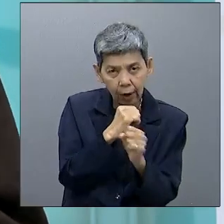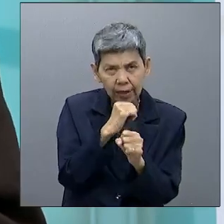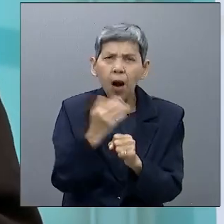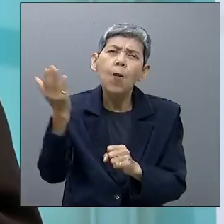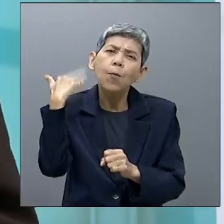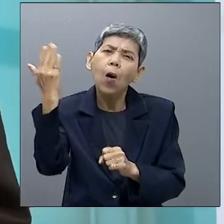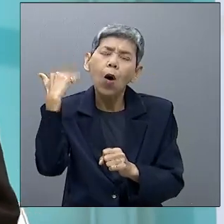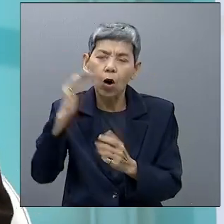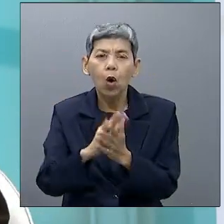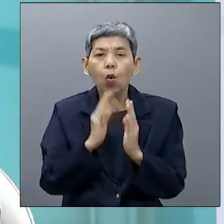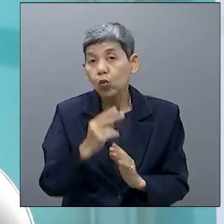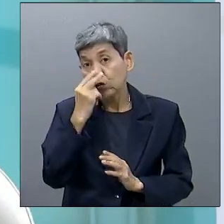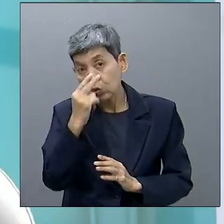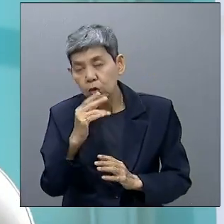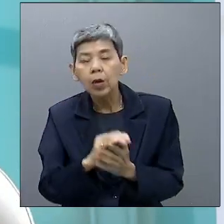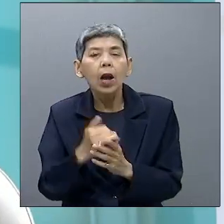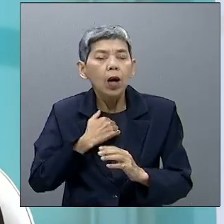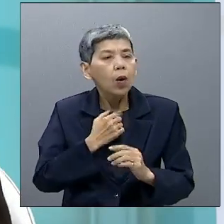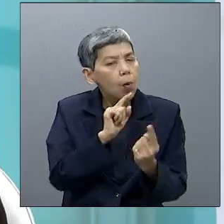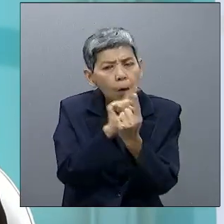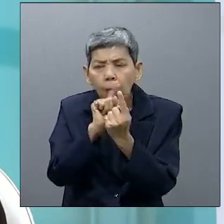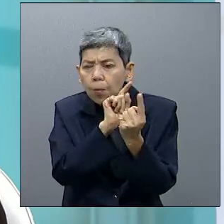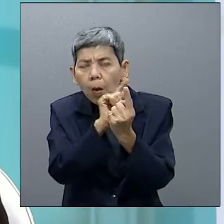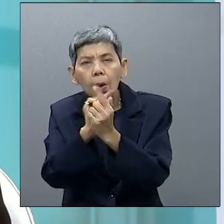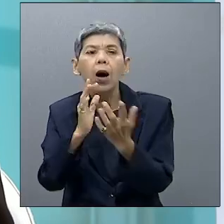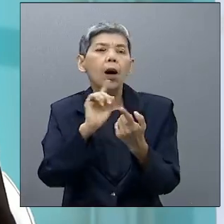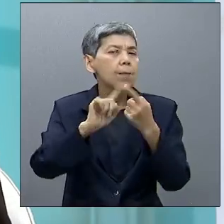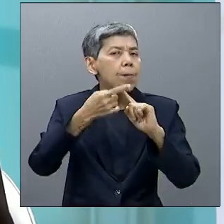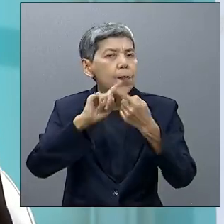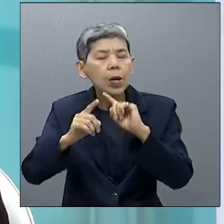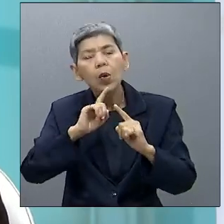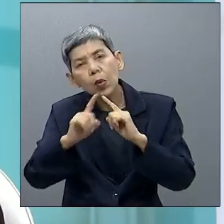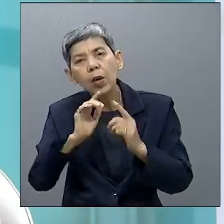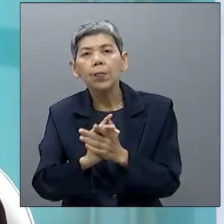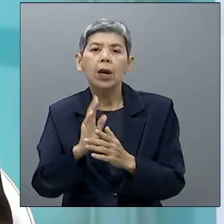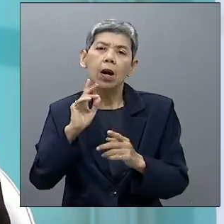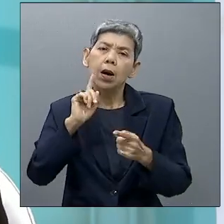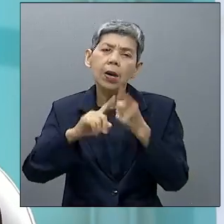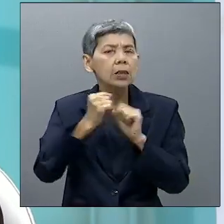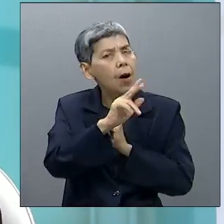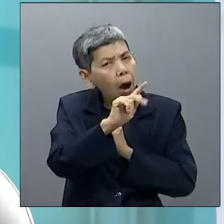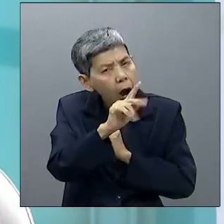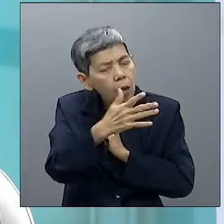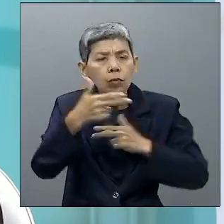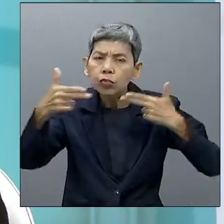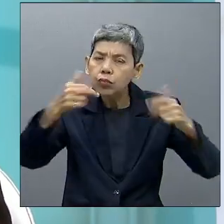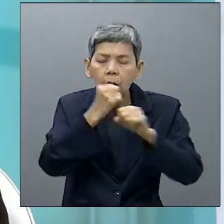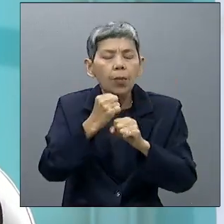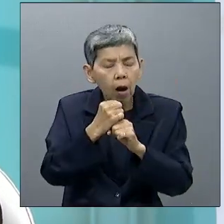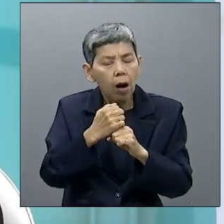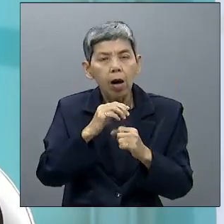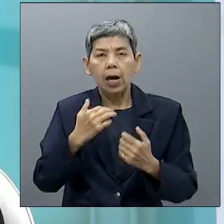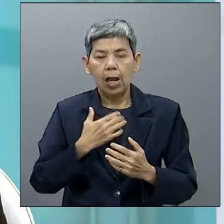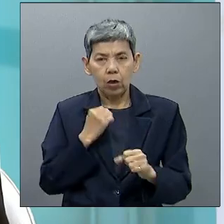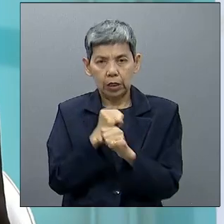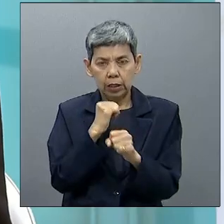เป็นผู้ชมแล้วก็ได้เข้าไปคลุกคลีกับเพื่อนๆอะไรอย่างเงี้ยค่ะมีเพื่อนเป็นสื่อมวลชนบ้างอะไรบ้างแบบนี้ค่ะแล้วก็ได้มา